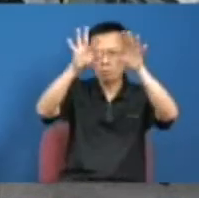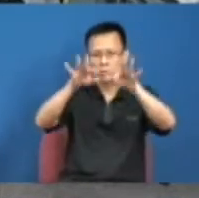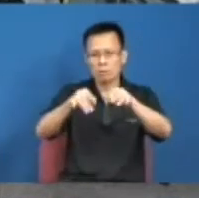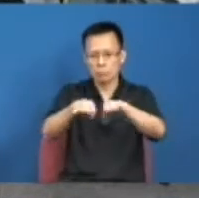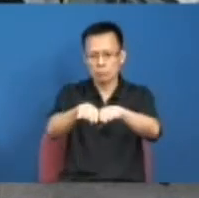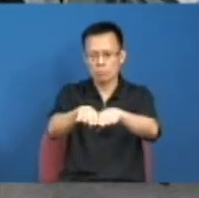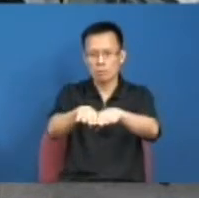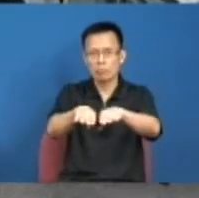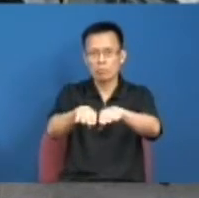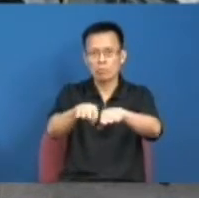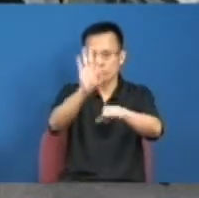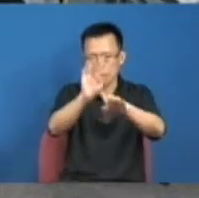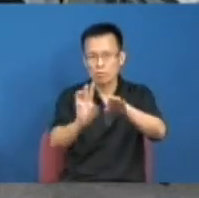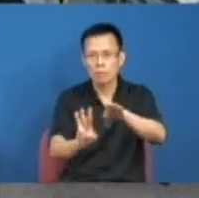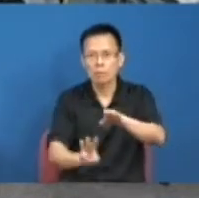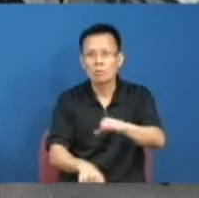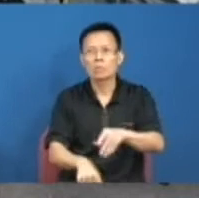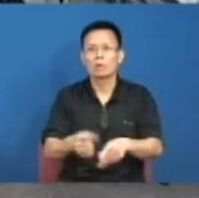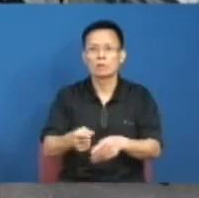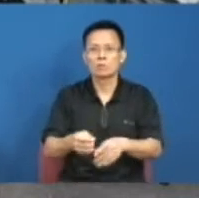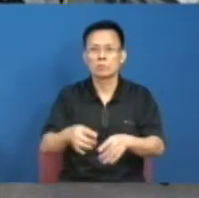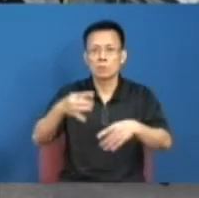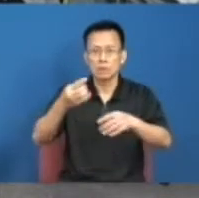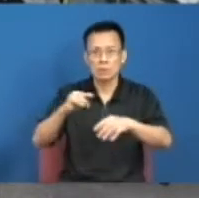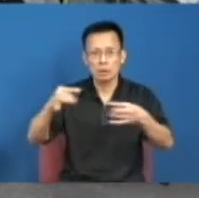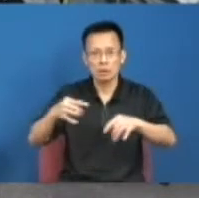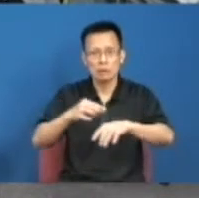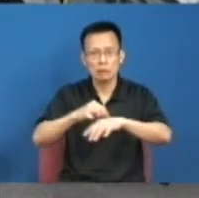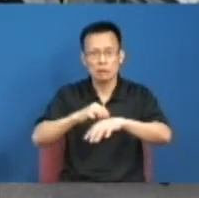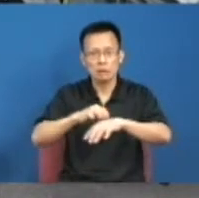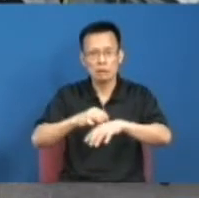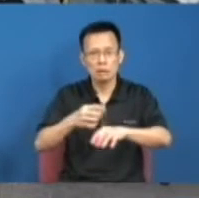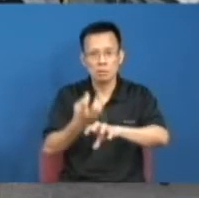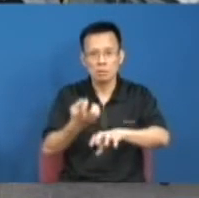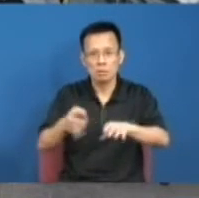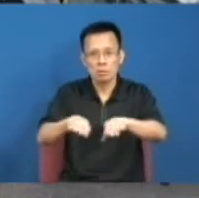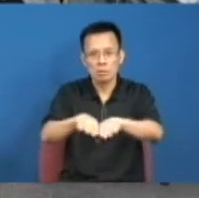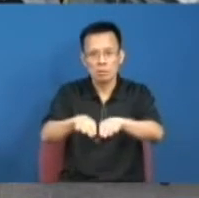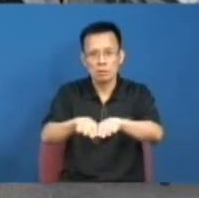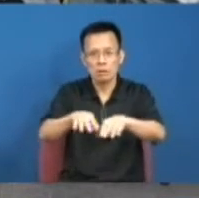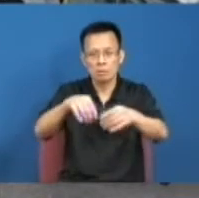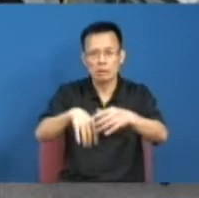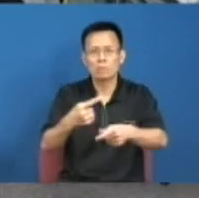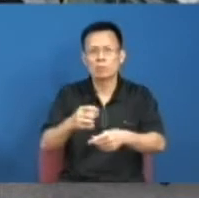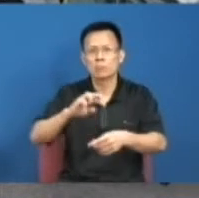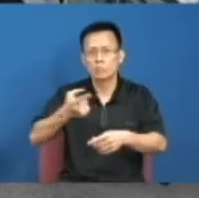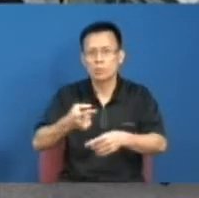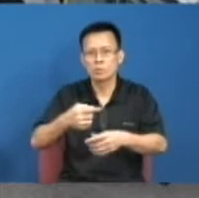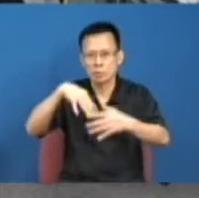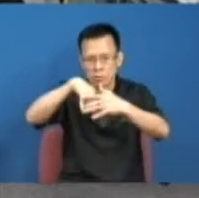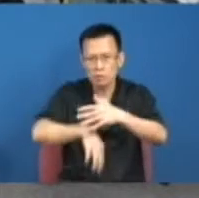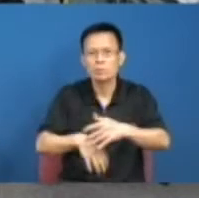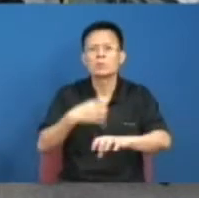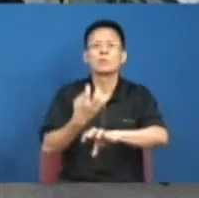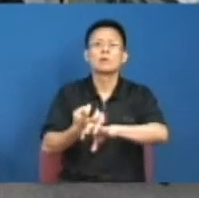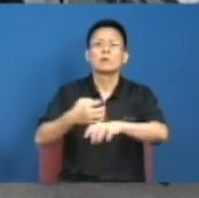如果喺紙皮石或者瓦仔個底嗰度，如果冇防水嘅話咧，就變咗入咗石屎裏邊啦。係 啊。 通常你幾